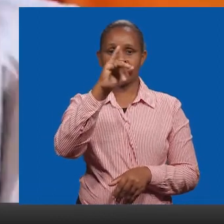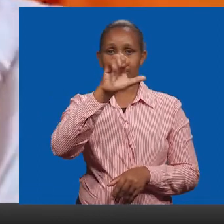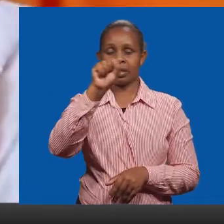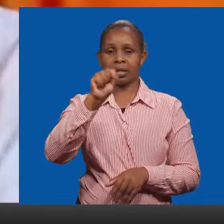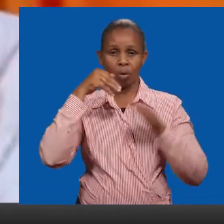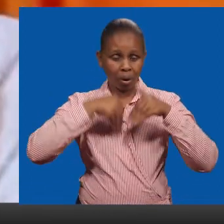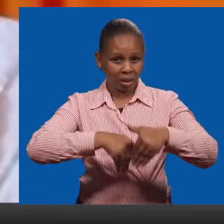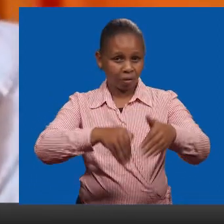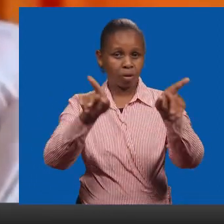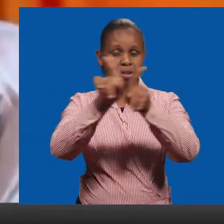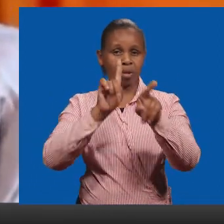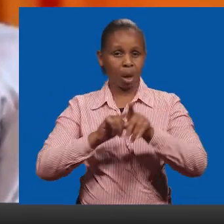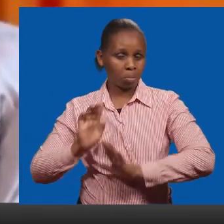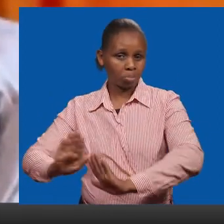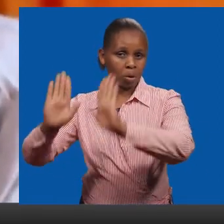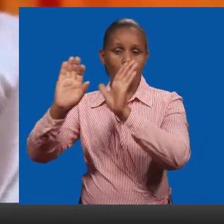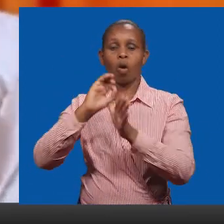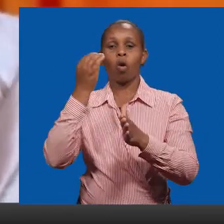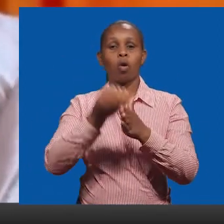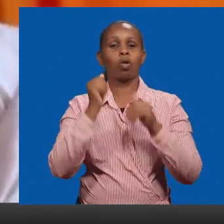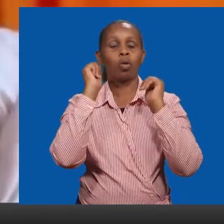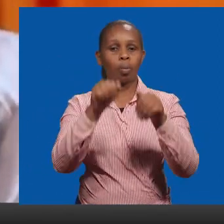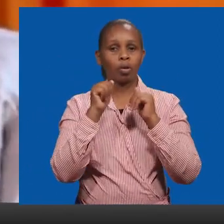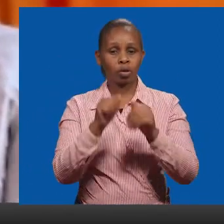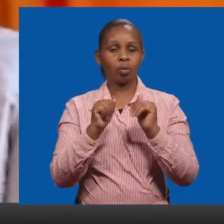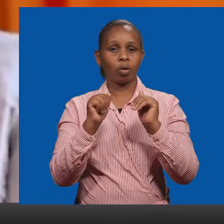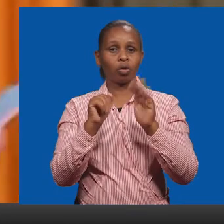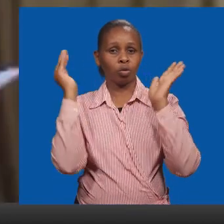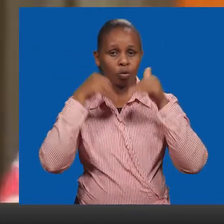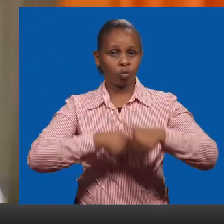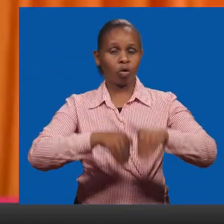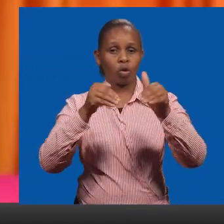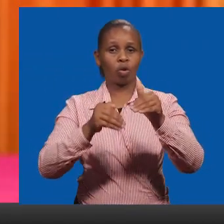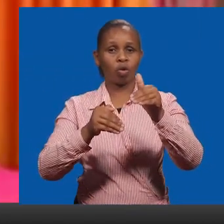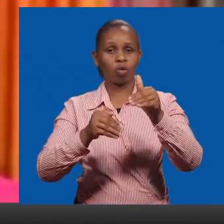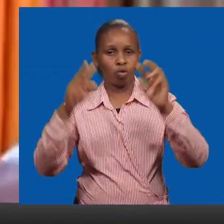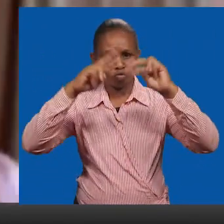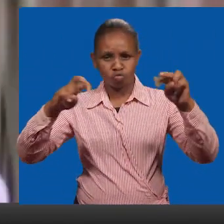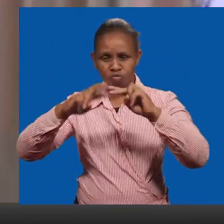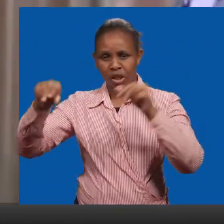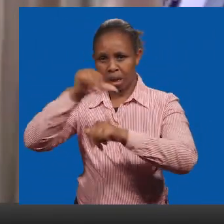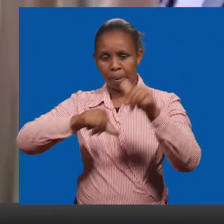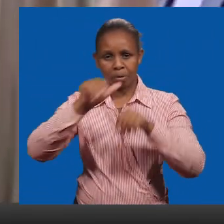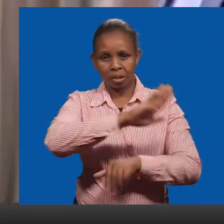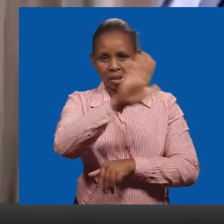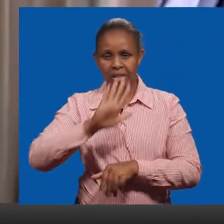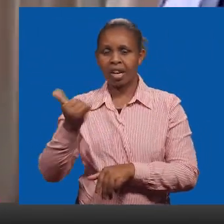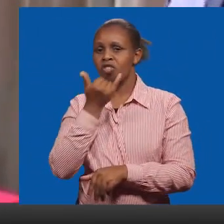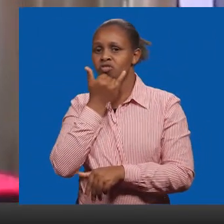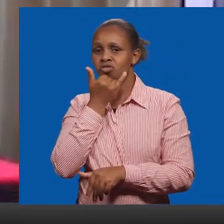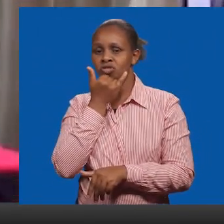Wanderi watafuata mkondo huo wa kujiuzulu au watakabiliana na jopo kazi lililoundwa kuchunguza